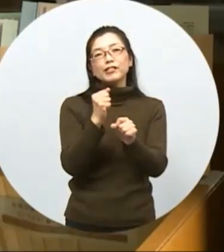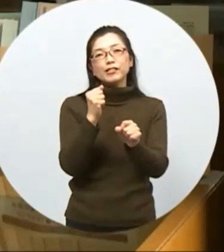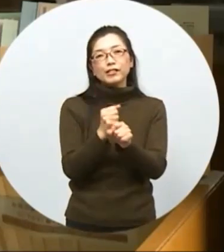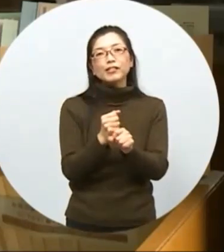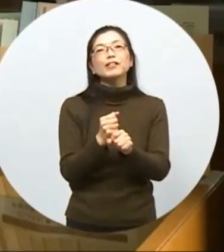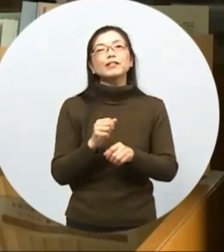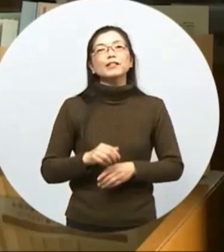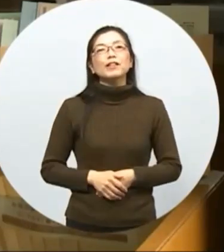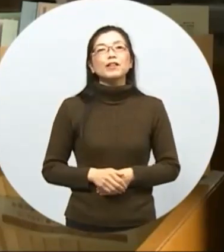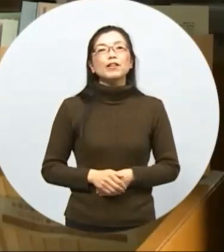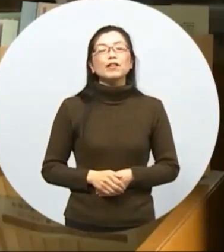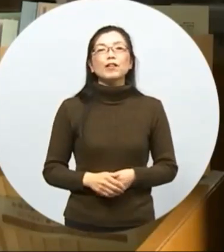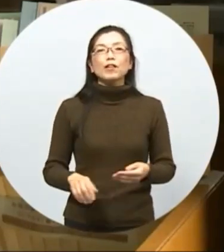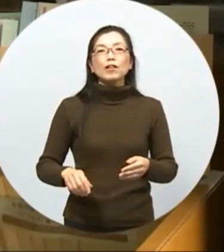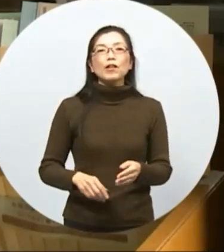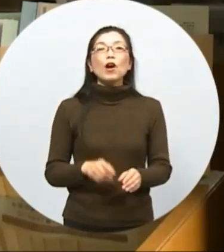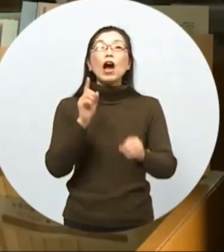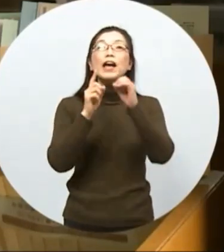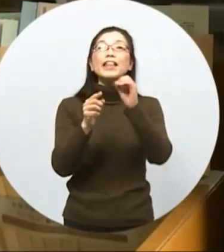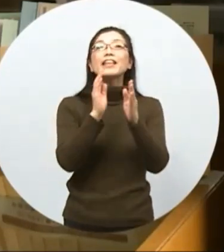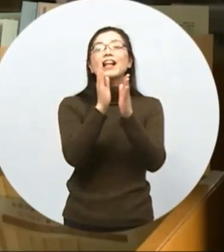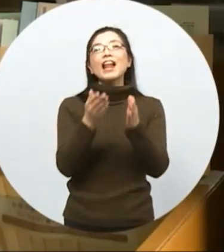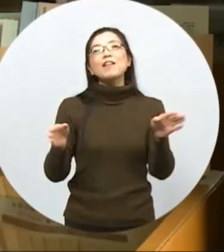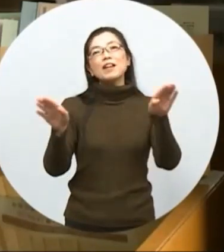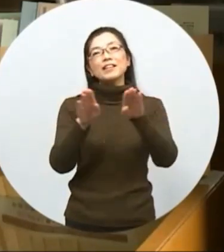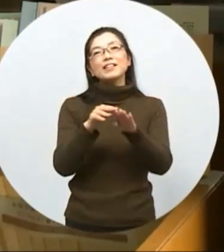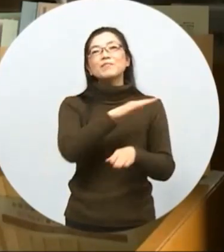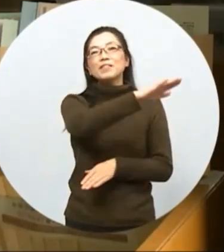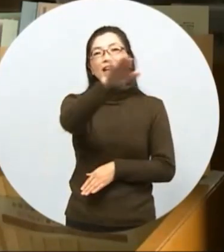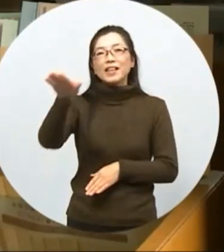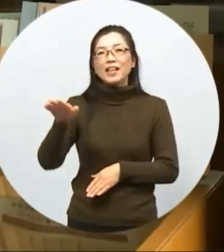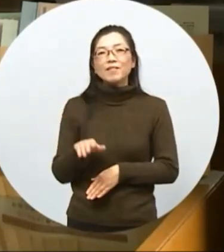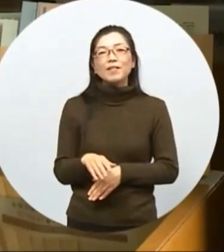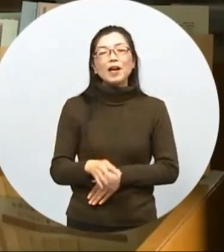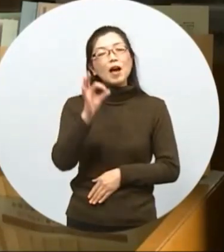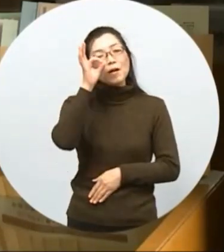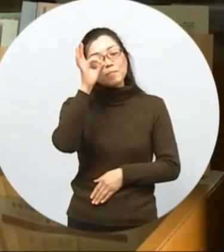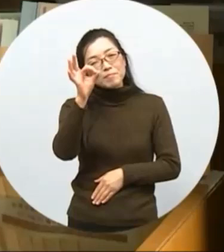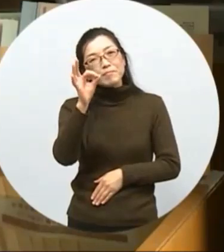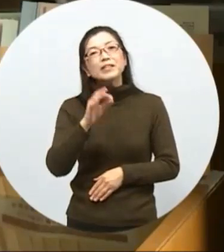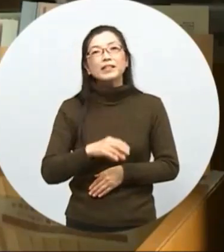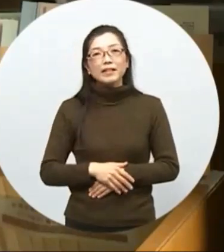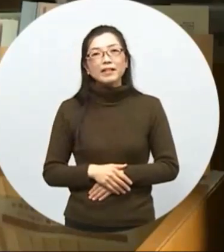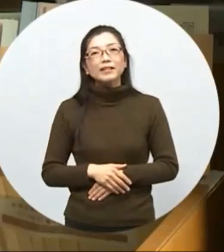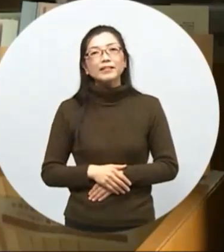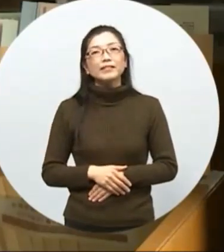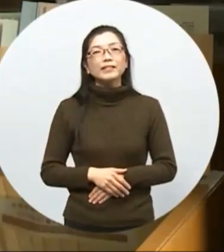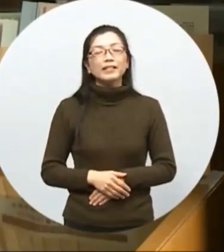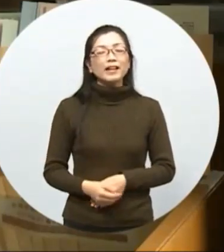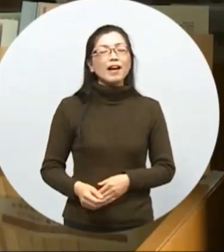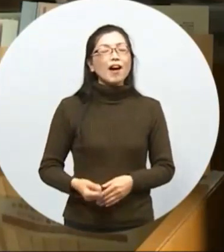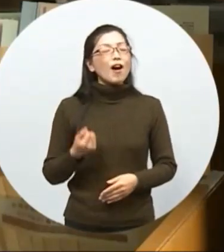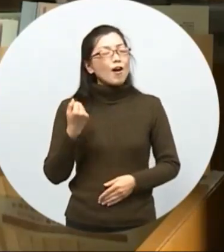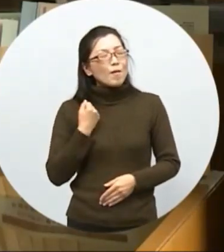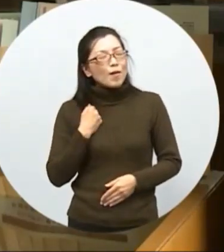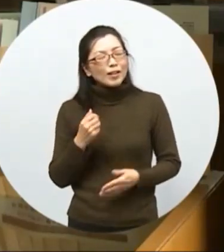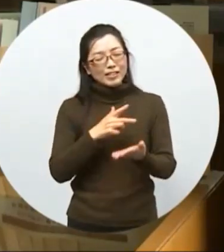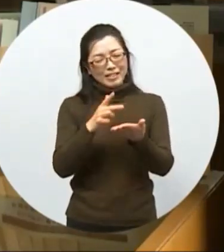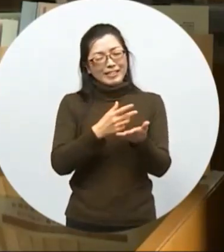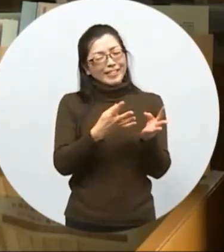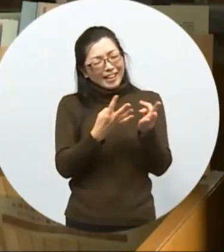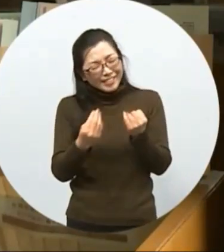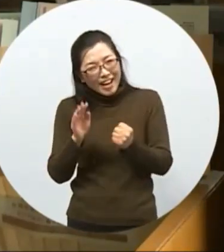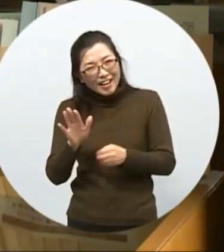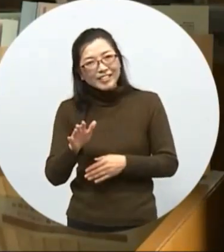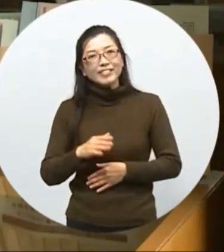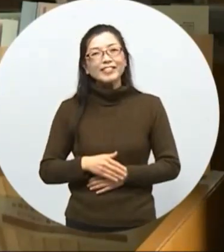の、郷土資料デジタルライブラリー、ぜひ皆様もご覧いただいて、たくさん面白い資料あります。楽